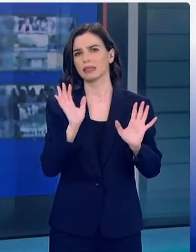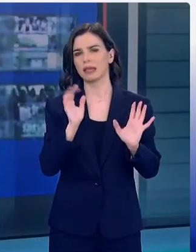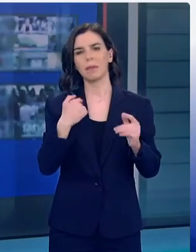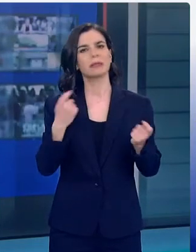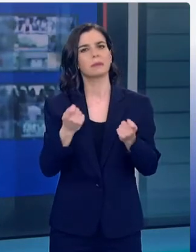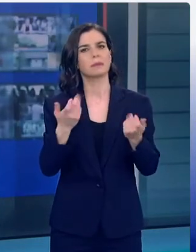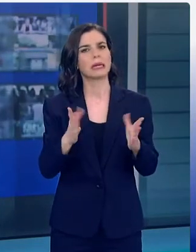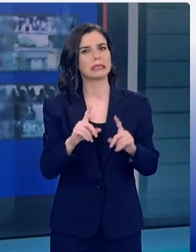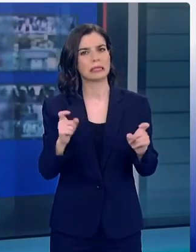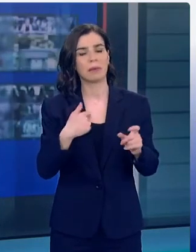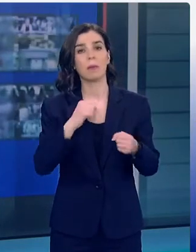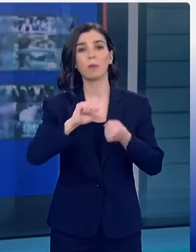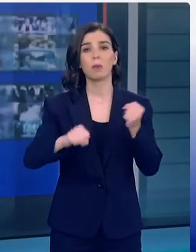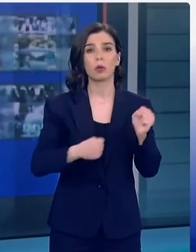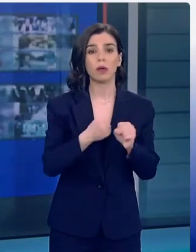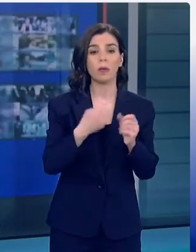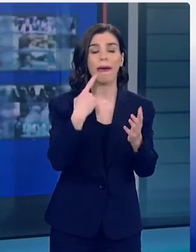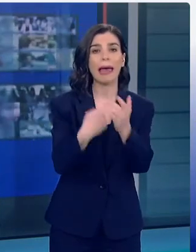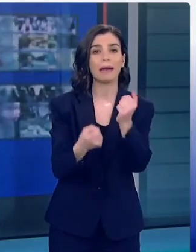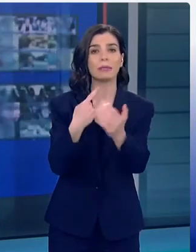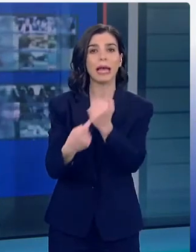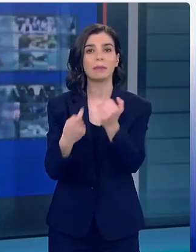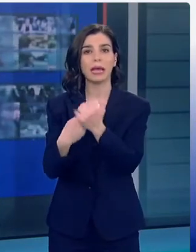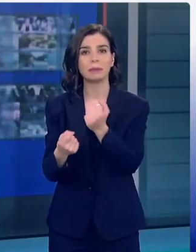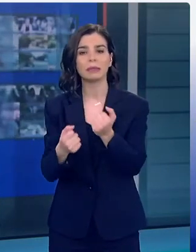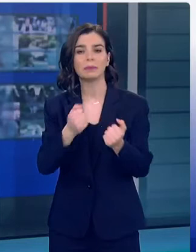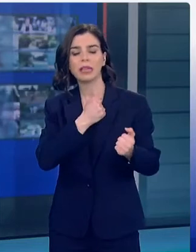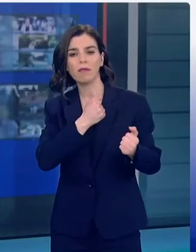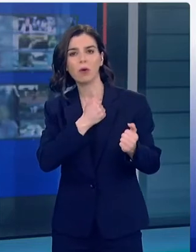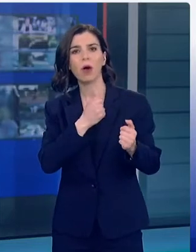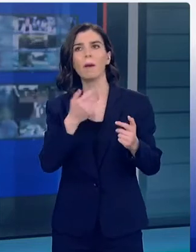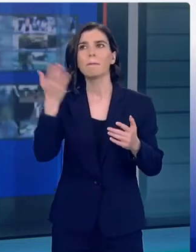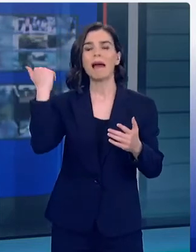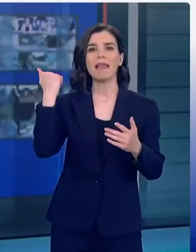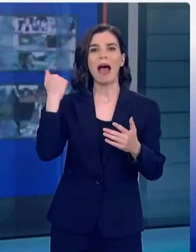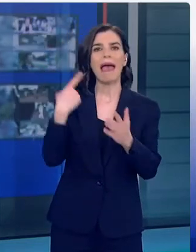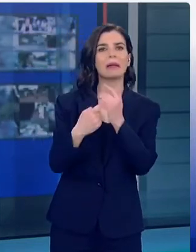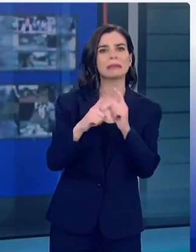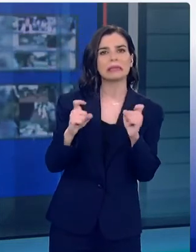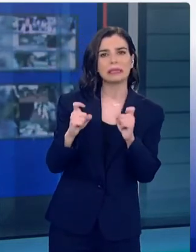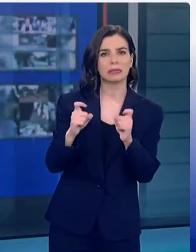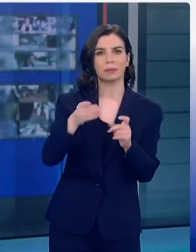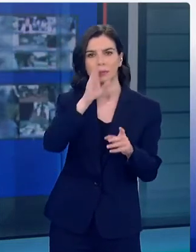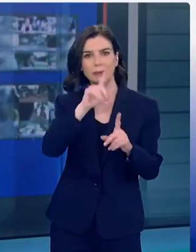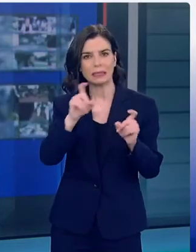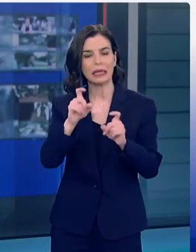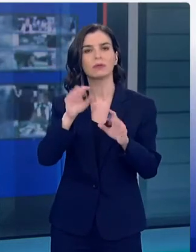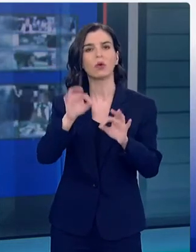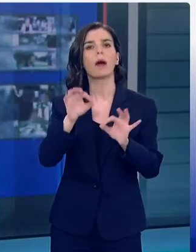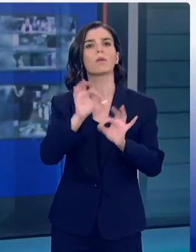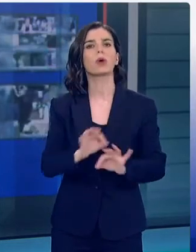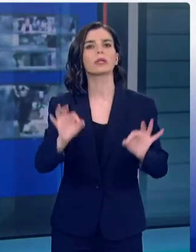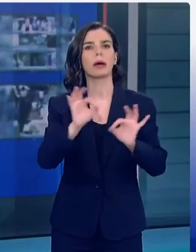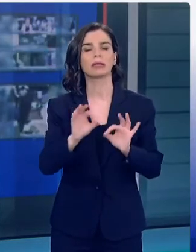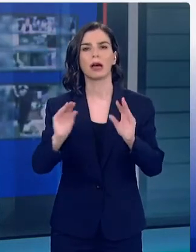κάνει? Προσπαθούμε να καλύψουμε ελλείψεις και ανεπάρκειες του παρελθόντος, έτσι ώστε να προετοιμαστούμε για